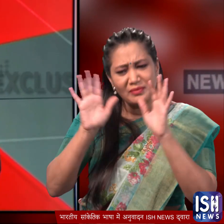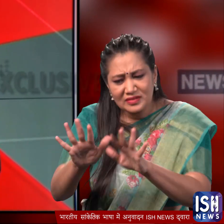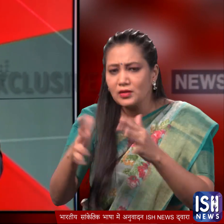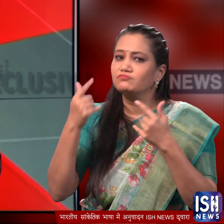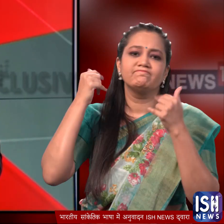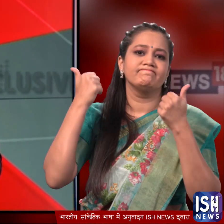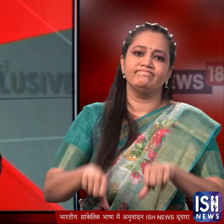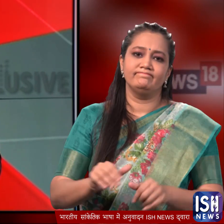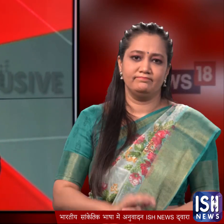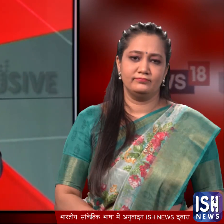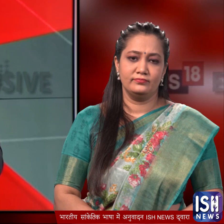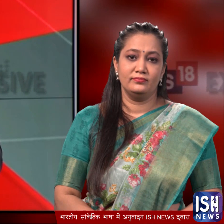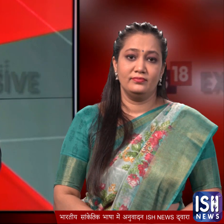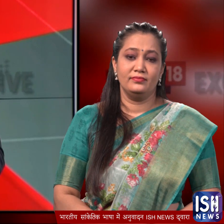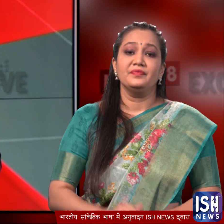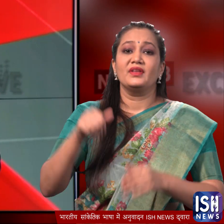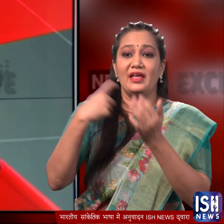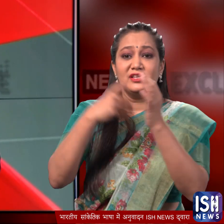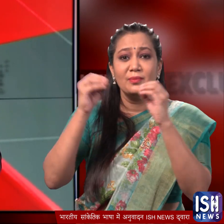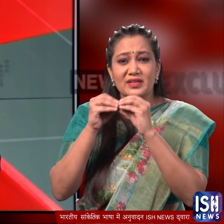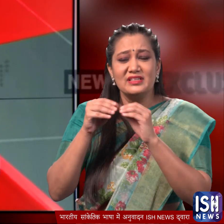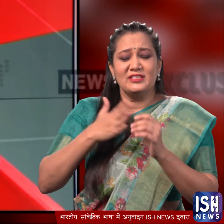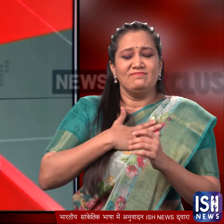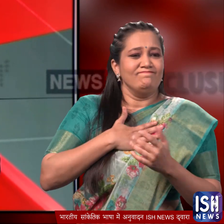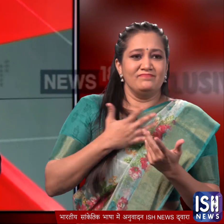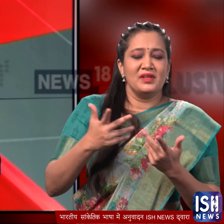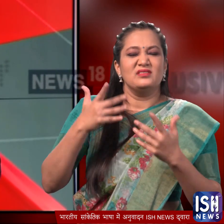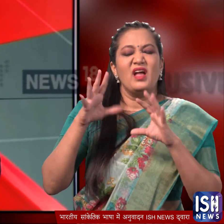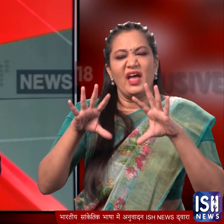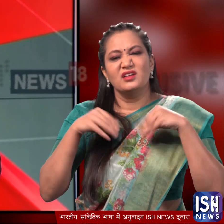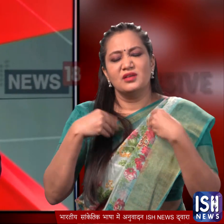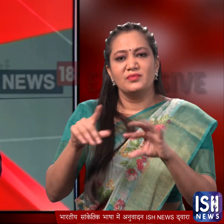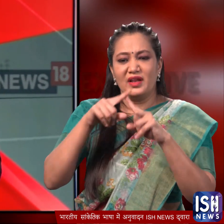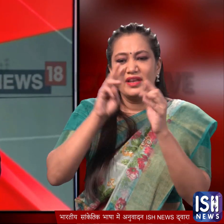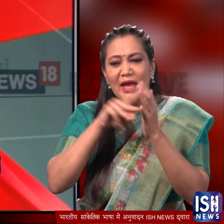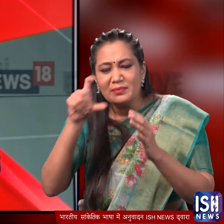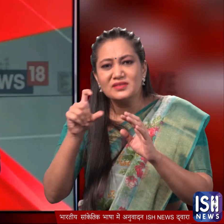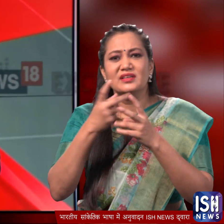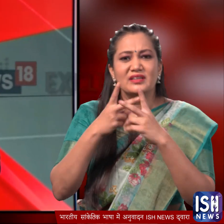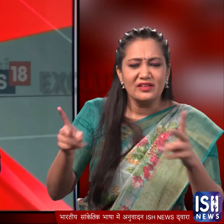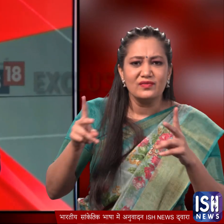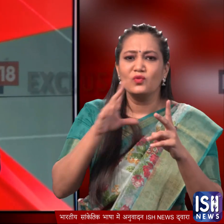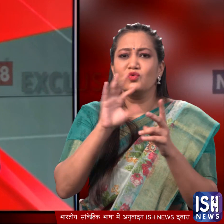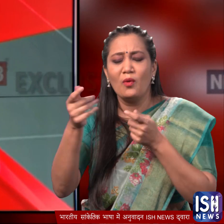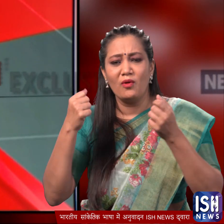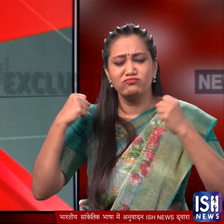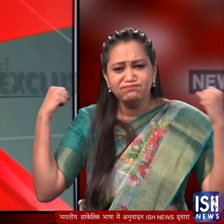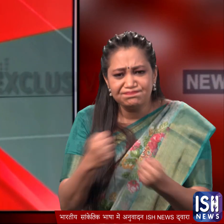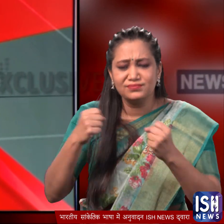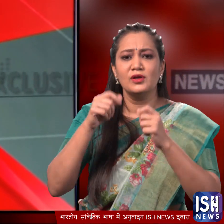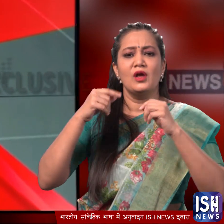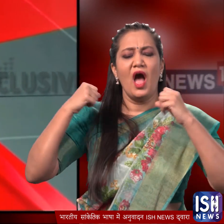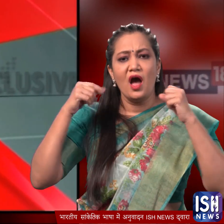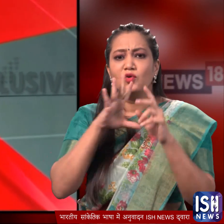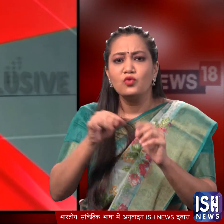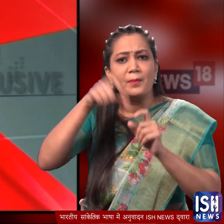गई, लेकिन बात नहीं बनी। राजीव बनर्जी को भरे मन से मान लेना पड़ा कि टीएमसी में अब काबिल, मेहनती